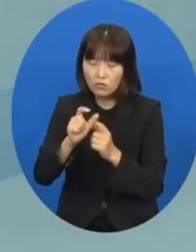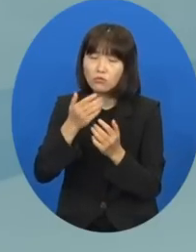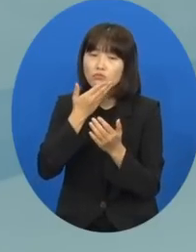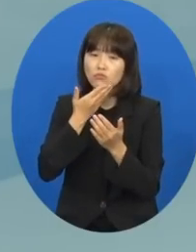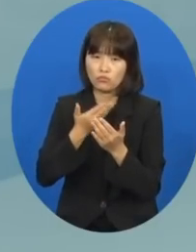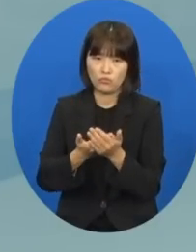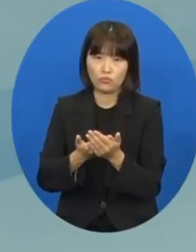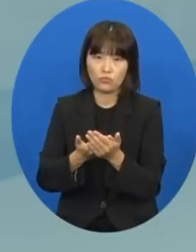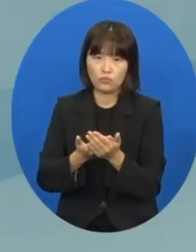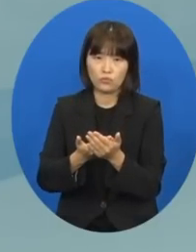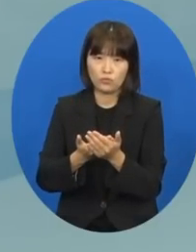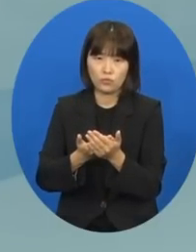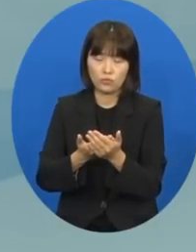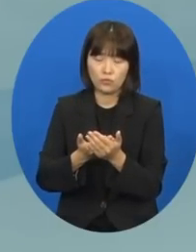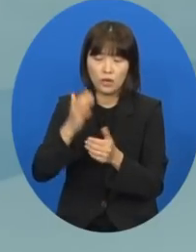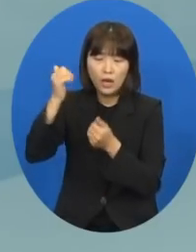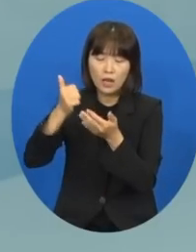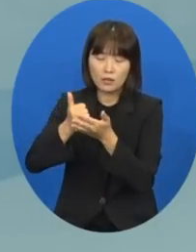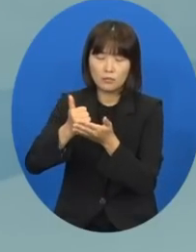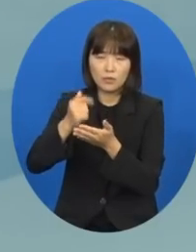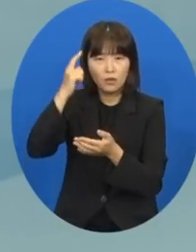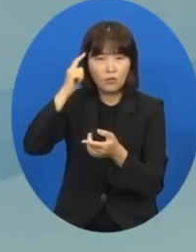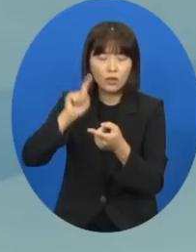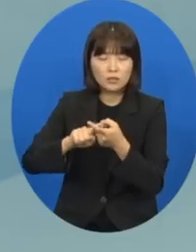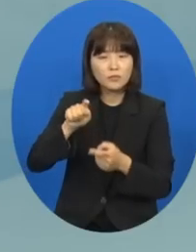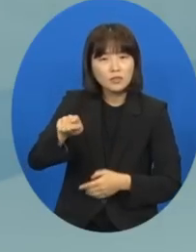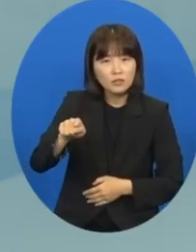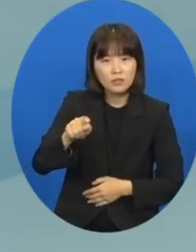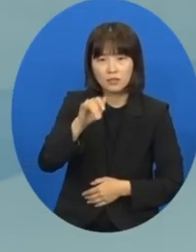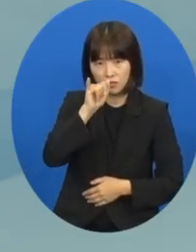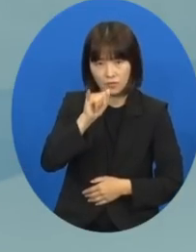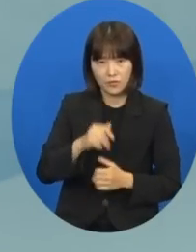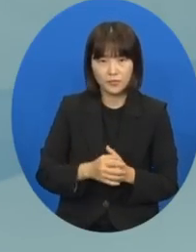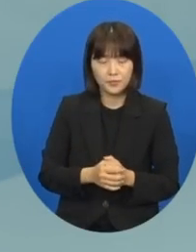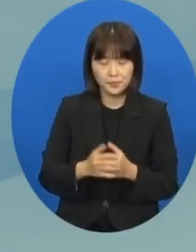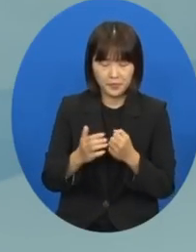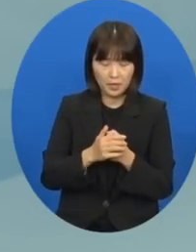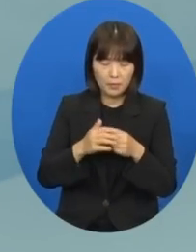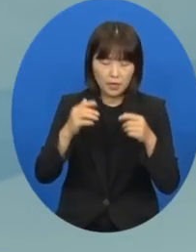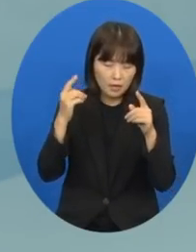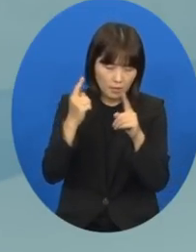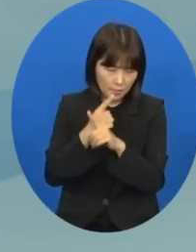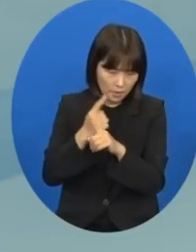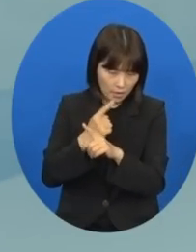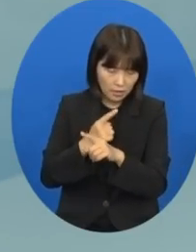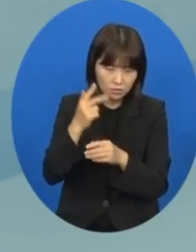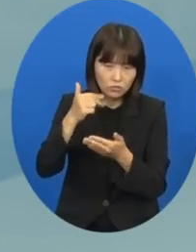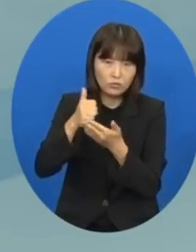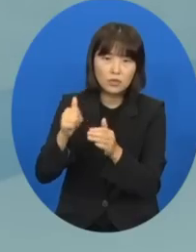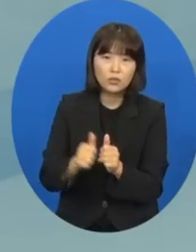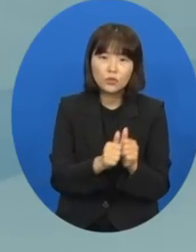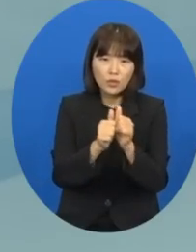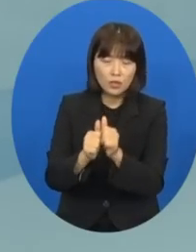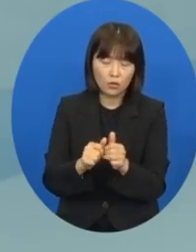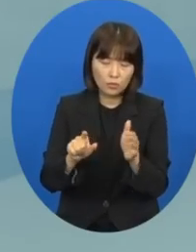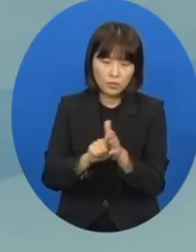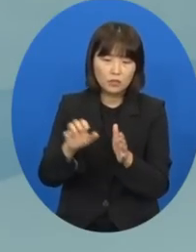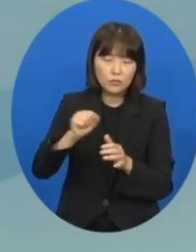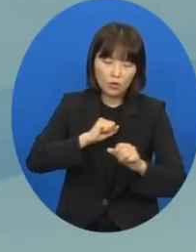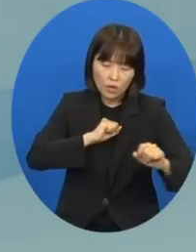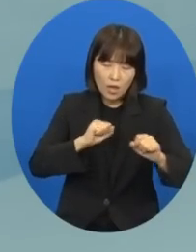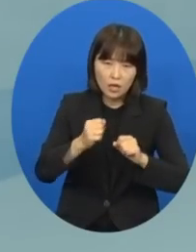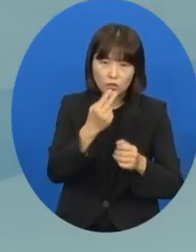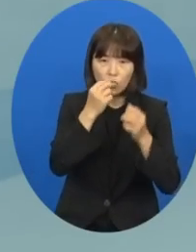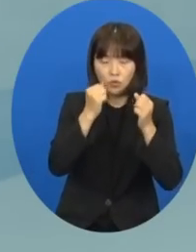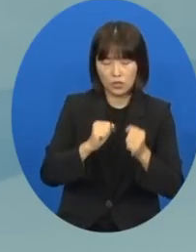것입니다. 하나님의 관심 바로 거기에 있어요. 그래서 날마다 주님과 동행하며 믿음으로 행하는 존재가 되기를